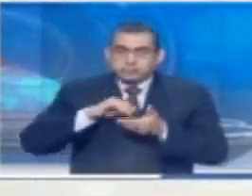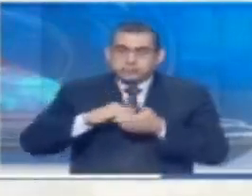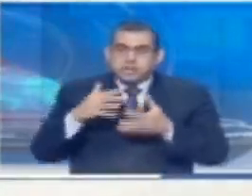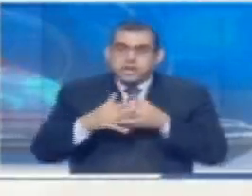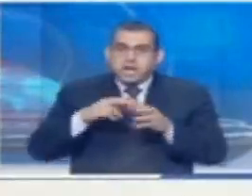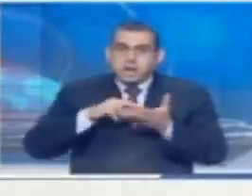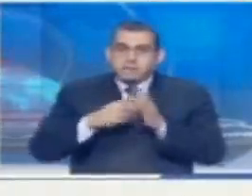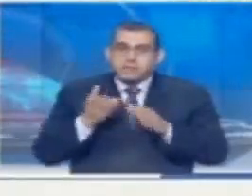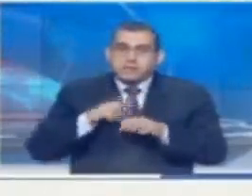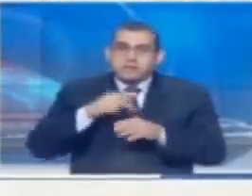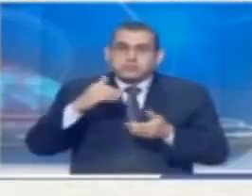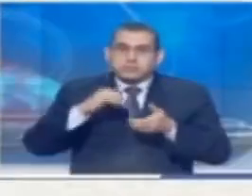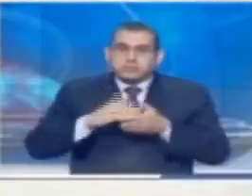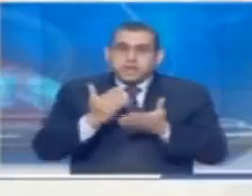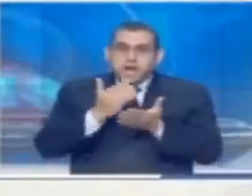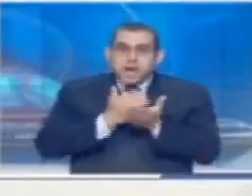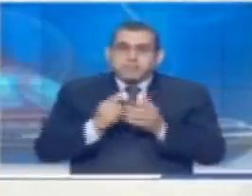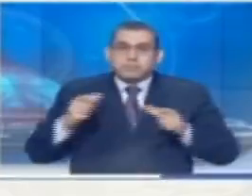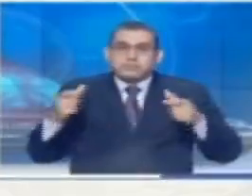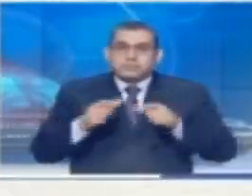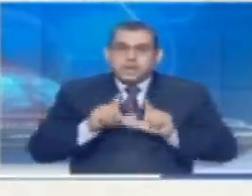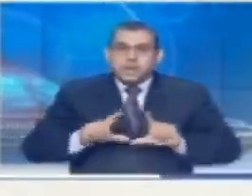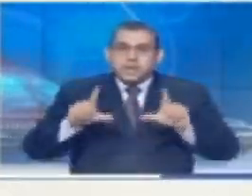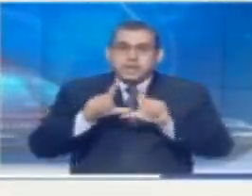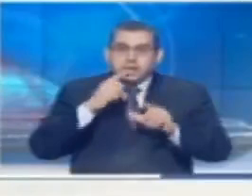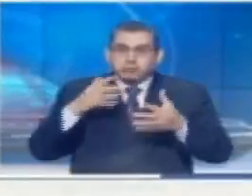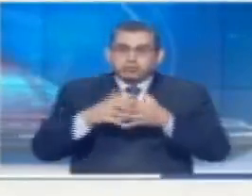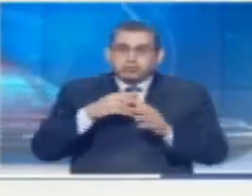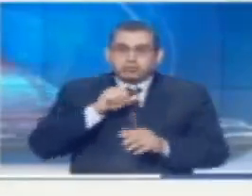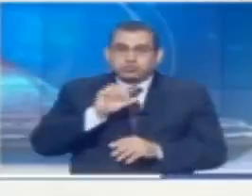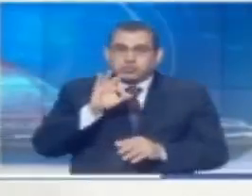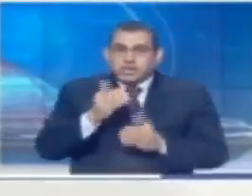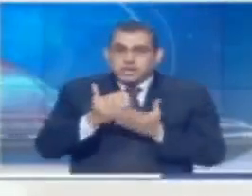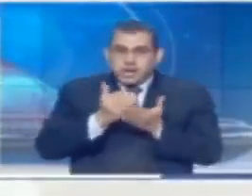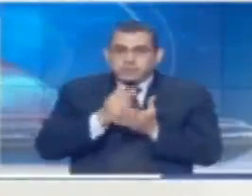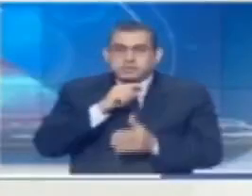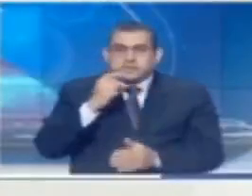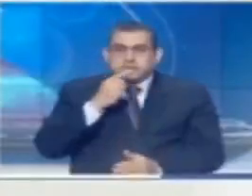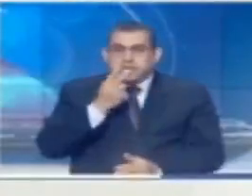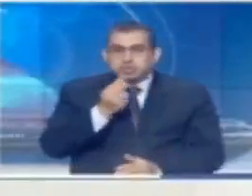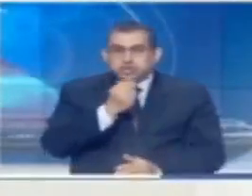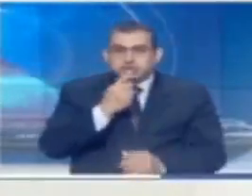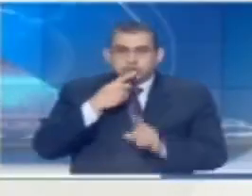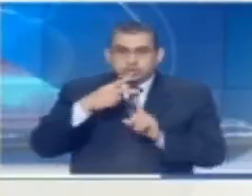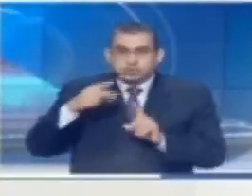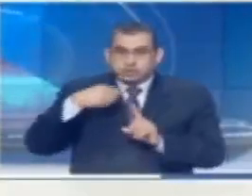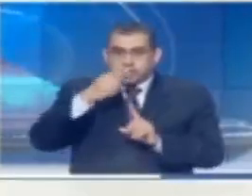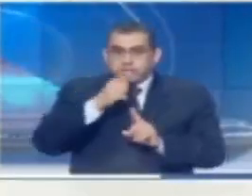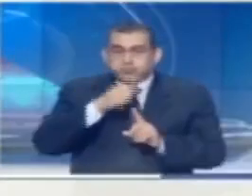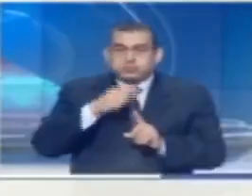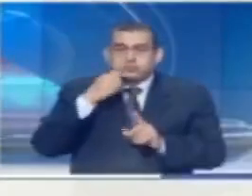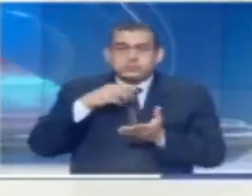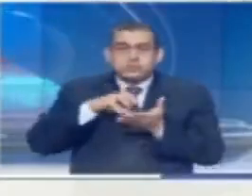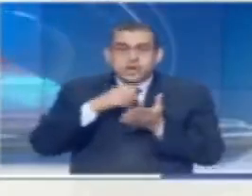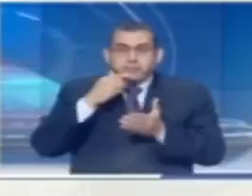الثنائية خاصة الاستعداد لعقد اللجنة المشتركة في الربع الأول من عام 2022، كما تم استعراض آخر تطورات